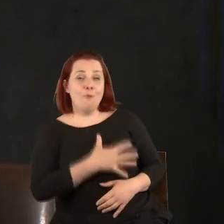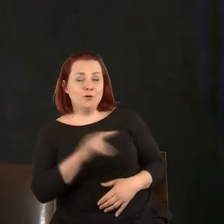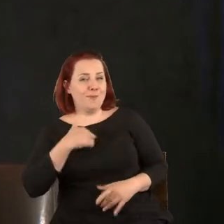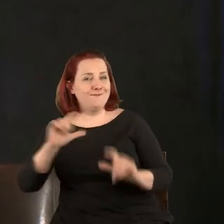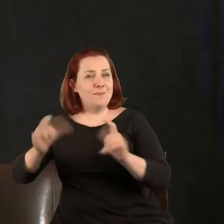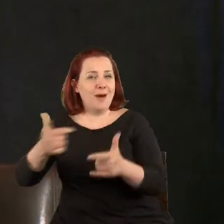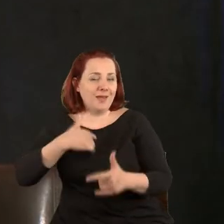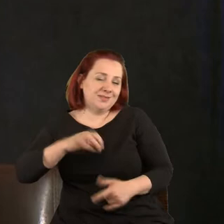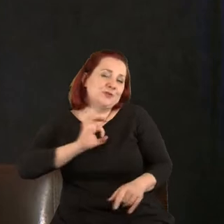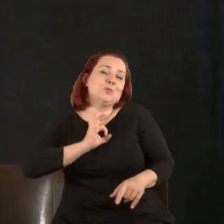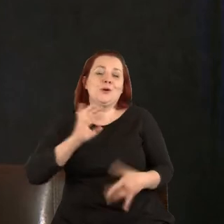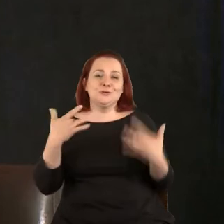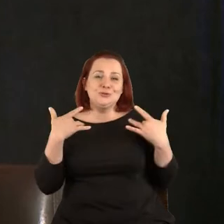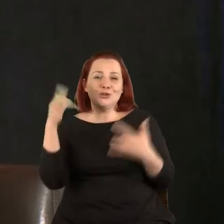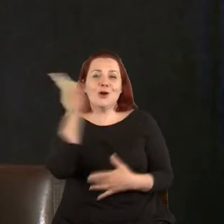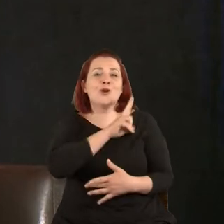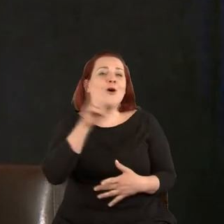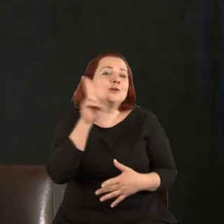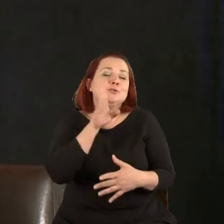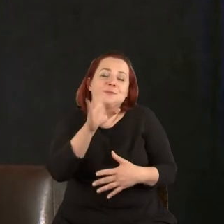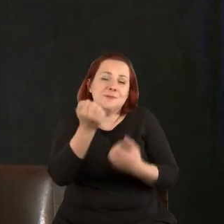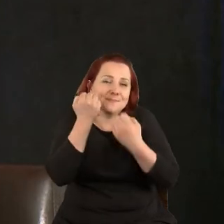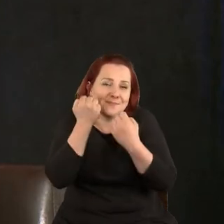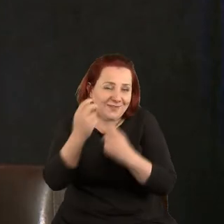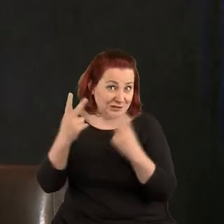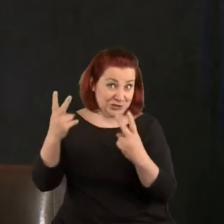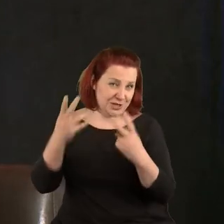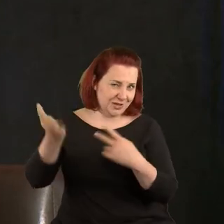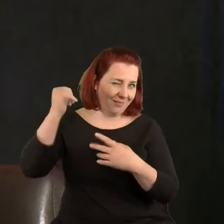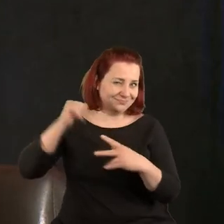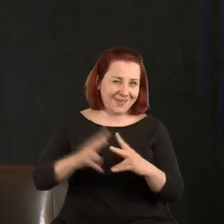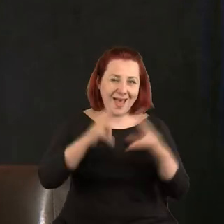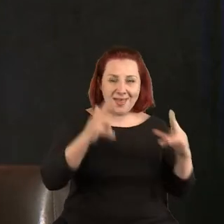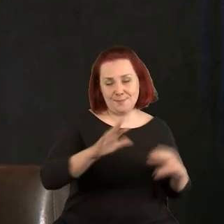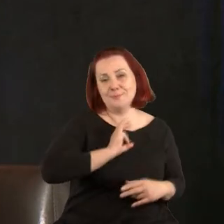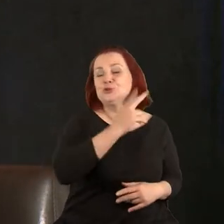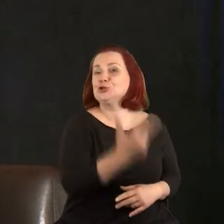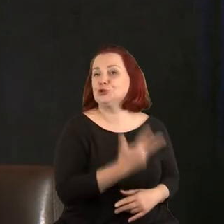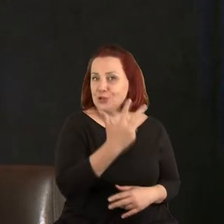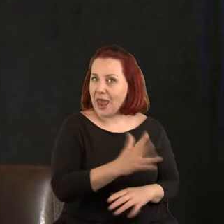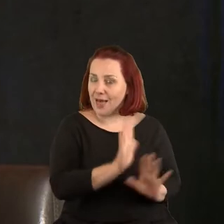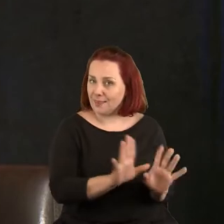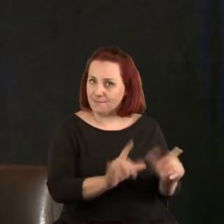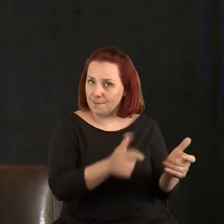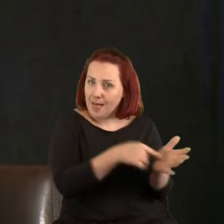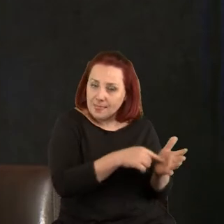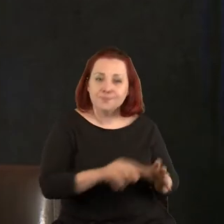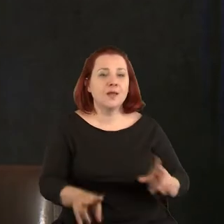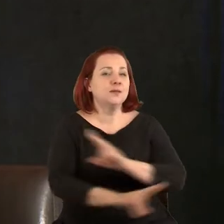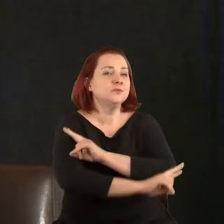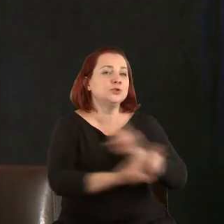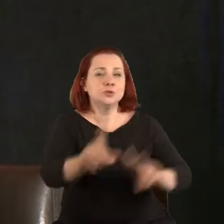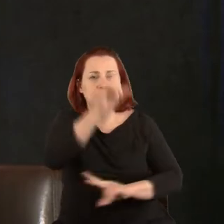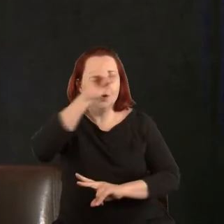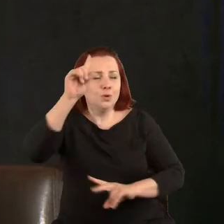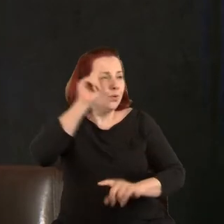których wspomniałeś, pewnie dużo większe znaczenie mieli na tamtym etapie życia trzylatki, ale generalnie wszyscy ludzie dookoła,